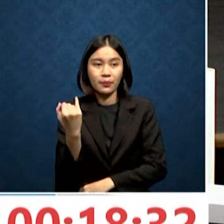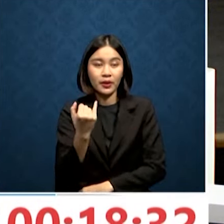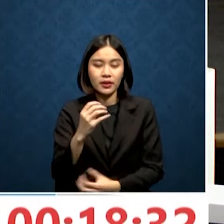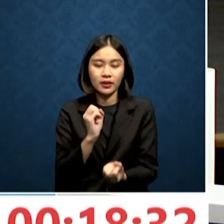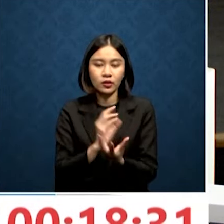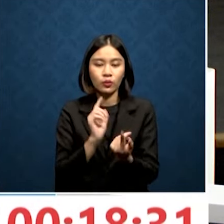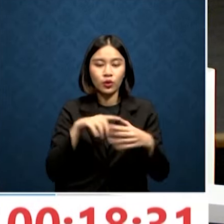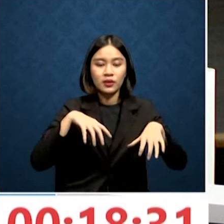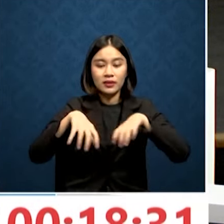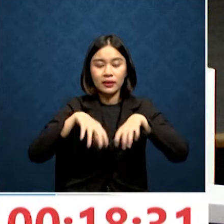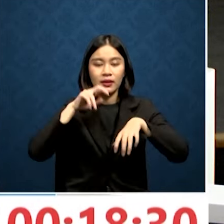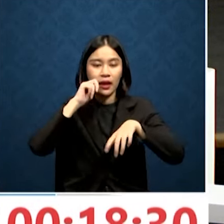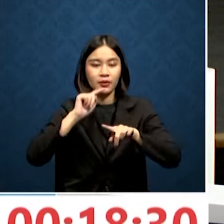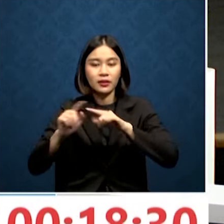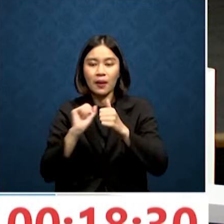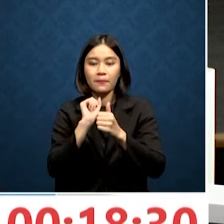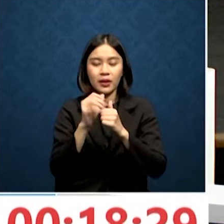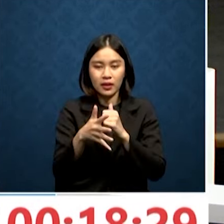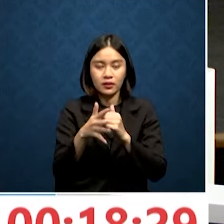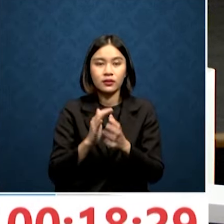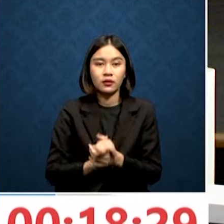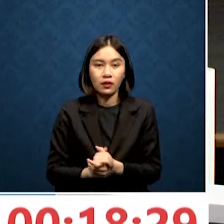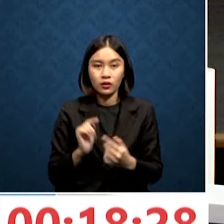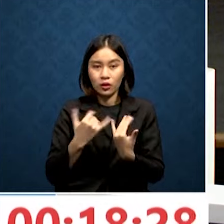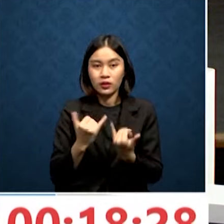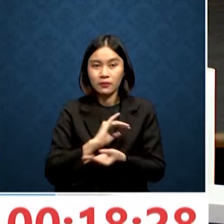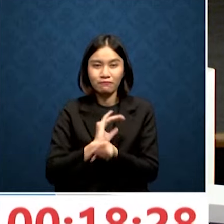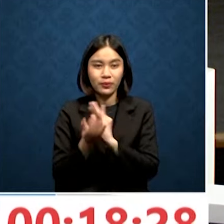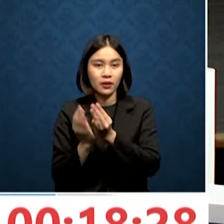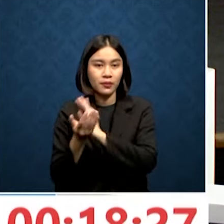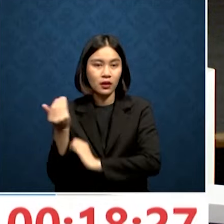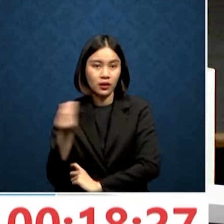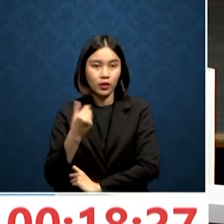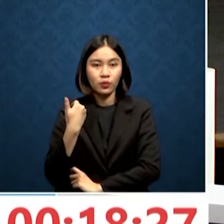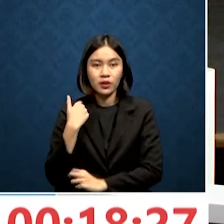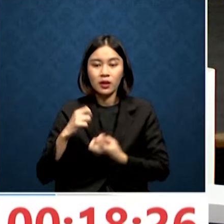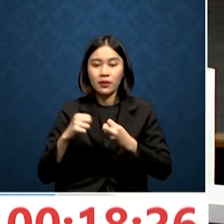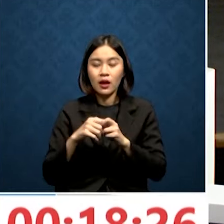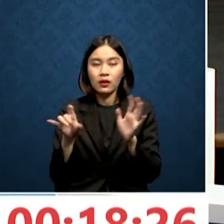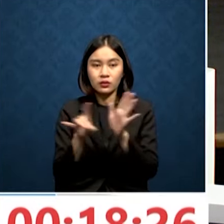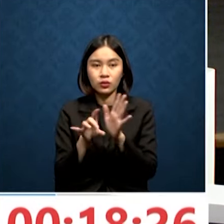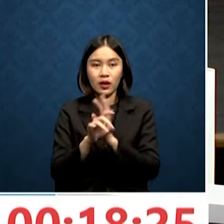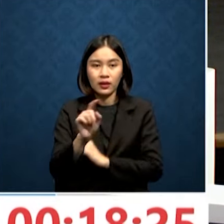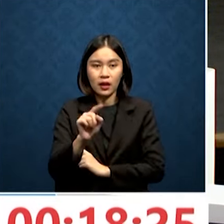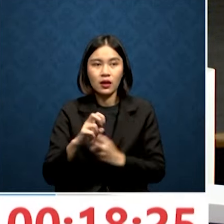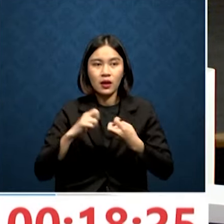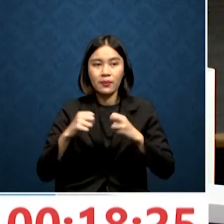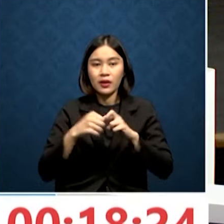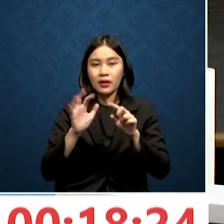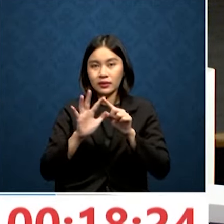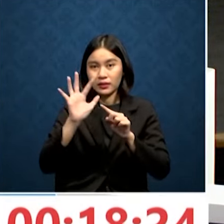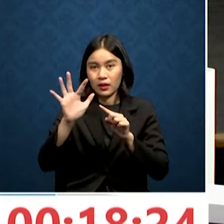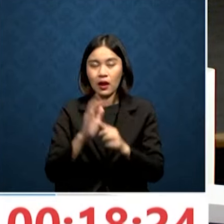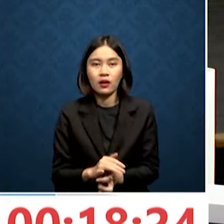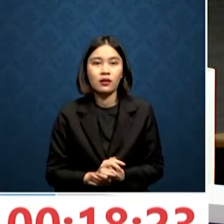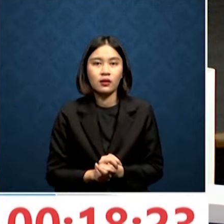ทำให้การบริหารจัดการน้ำไม่ทันต่อสถานการณ์ที่เปลี่ยนแปลงอย่างรวดเร็วและปัญหาอันสุดท้ายก็คือปัญหาข้อที่5